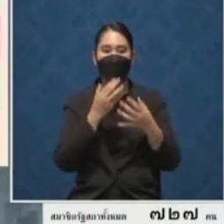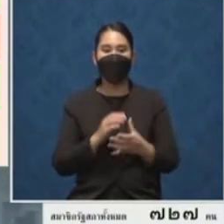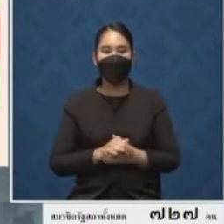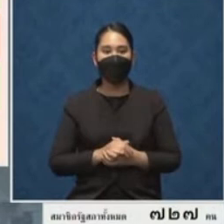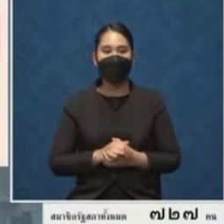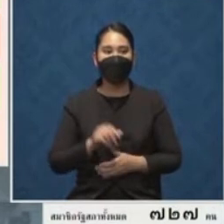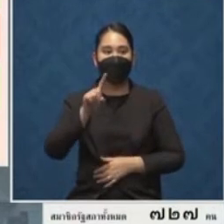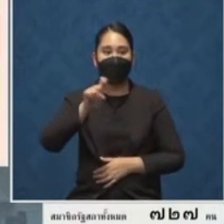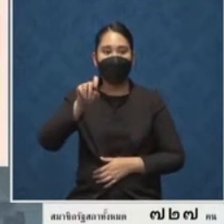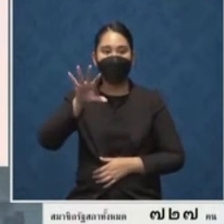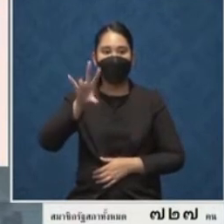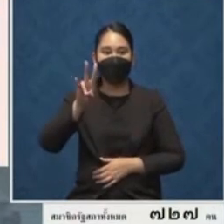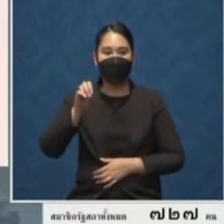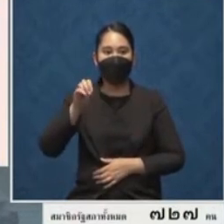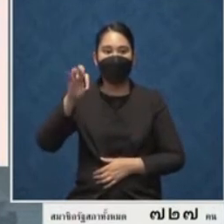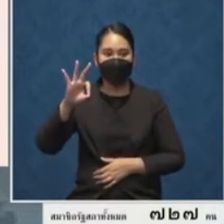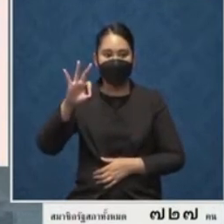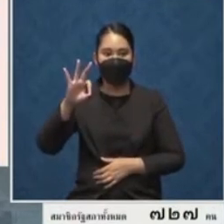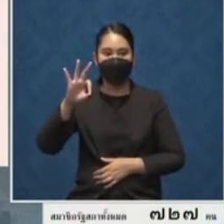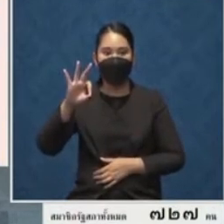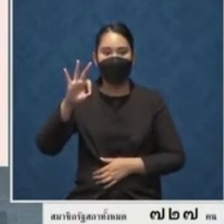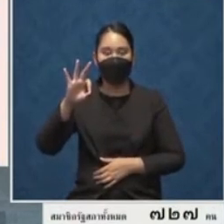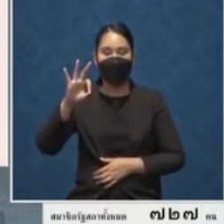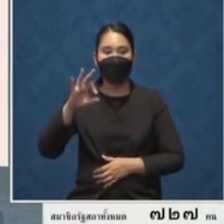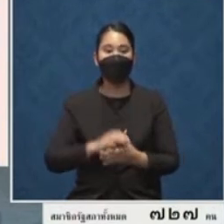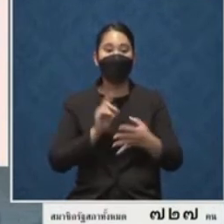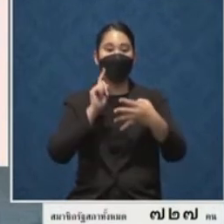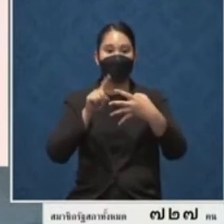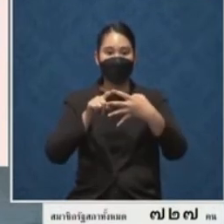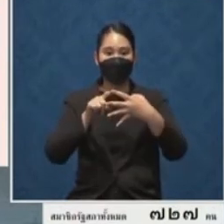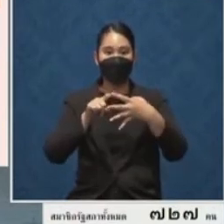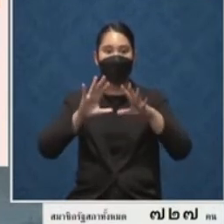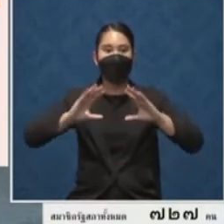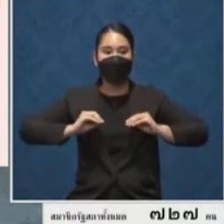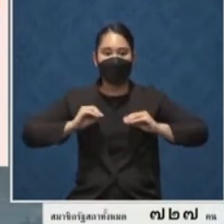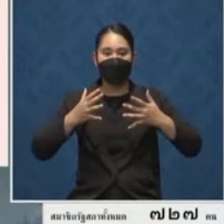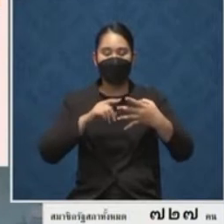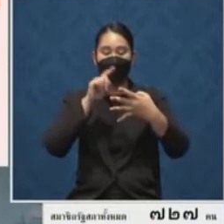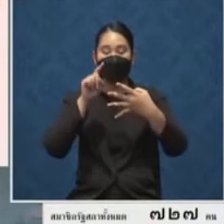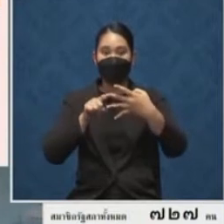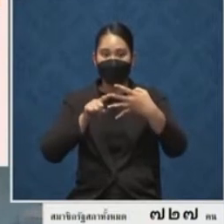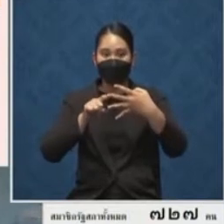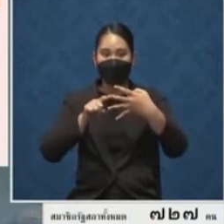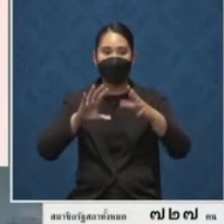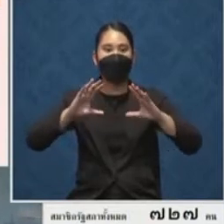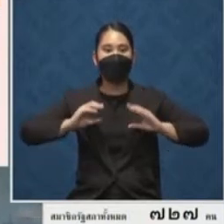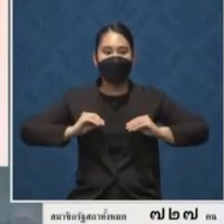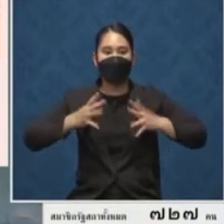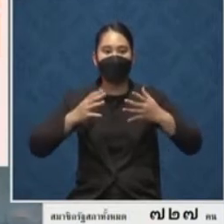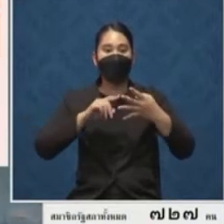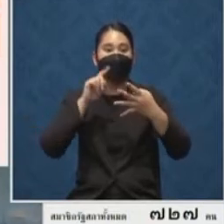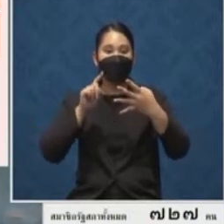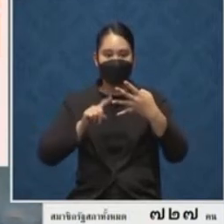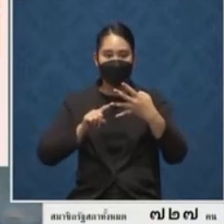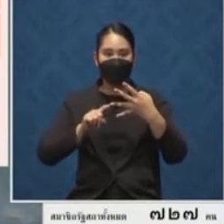179นายดุสิตเขมะศักชัย 1ไม่รับหลักการ2ไม่รับหลักการ3